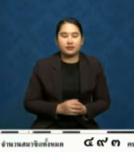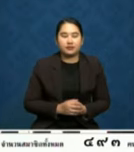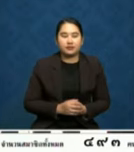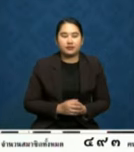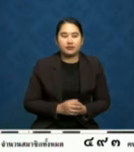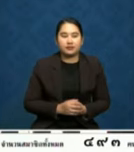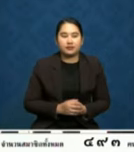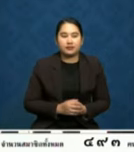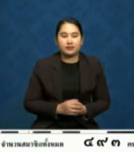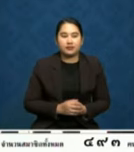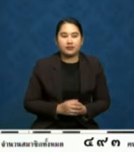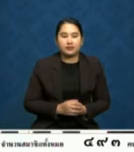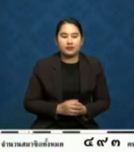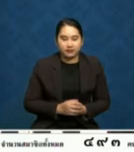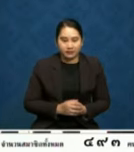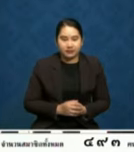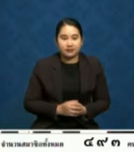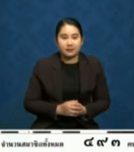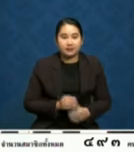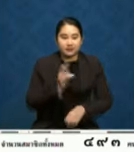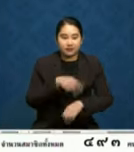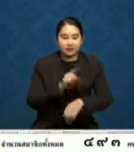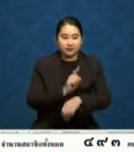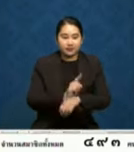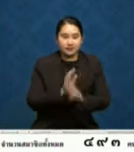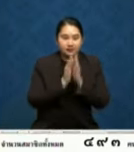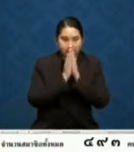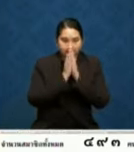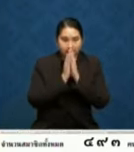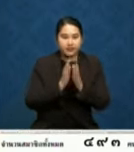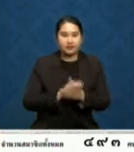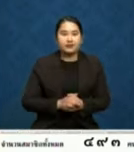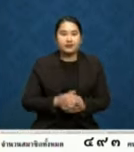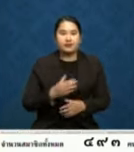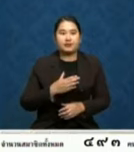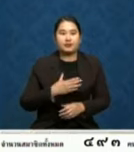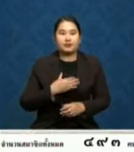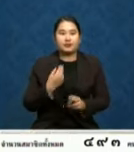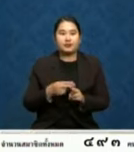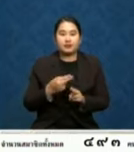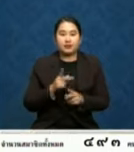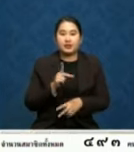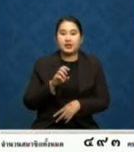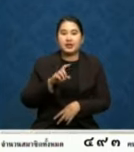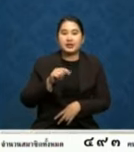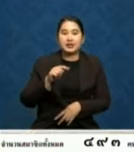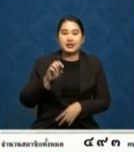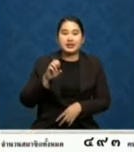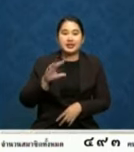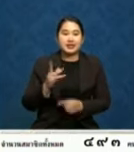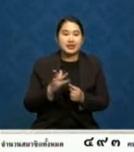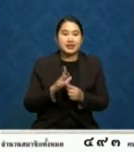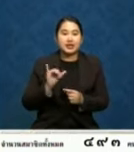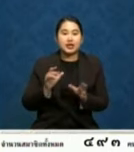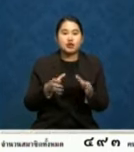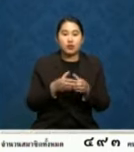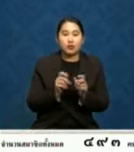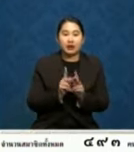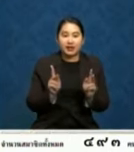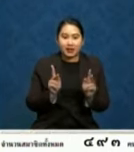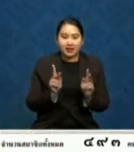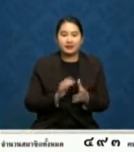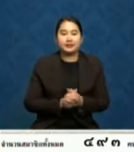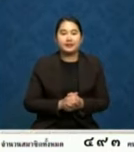ครับกราบเรียนท่านประธานสภาที่เคพกระผมนายกิติชัยชวนในฐานะกรมาที่ิ